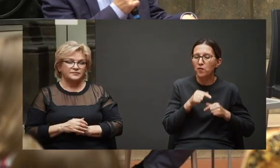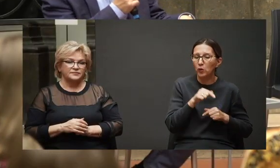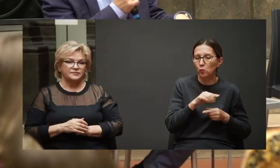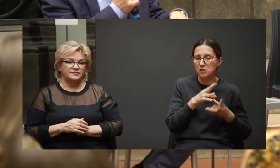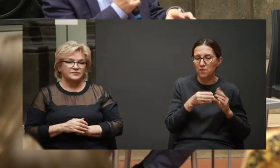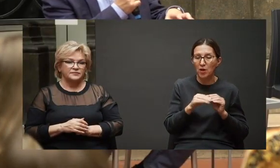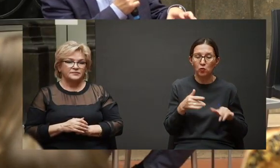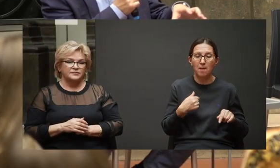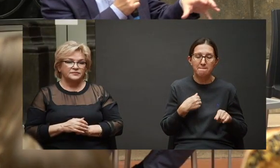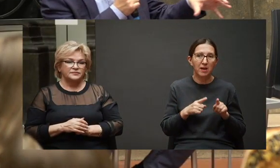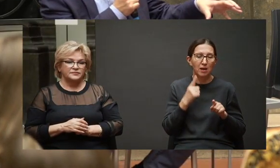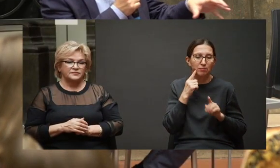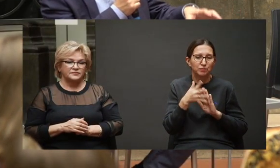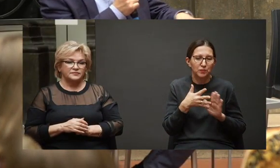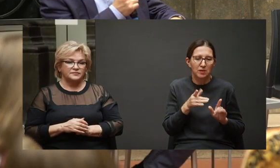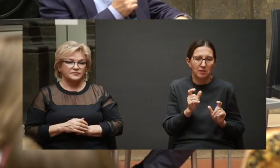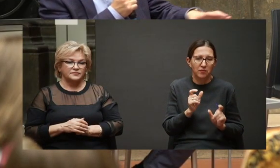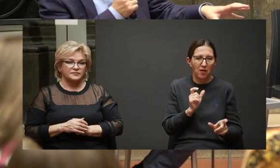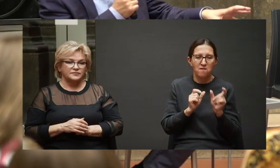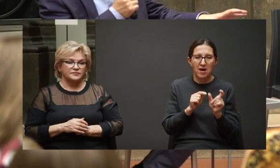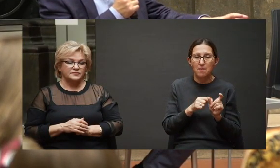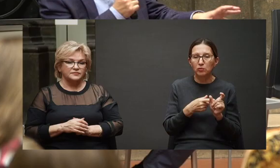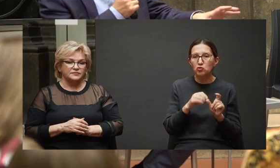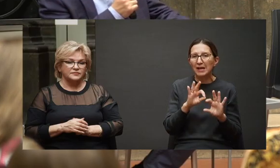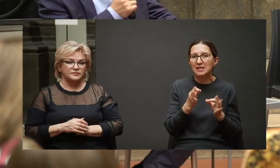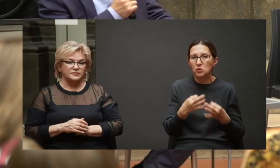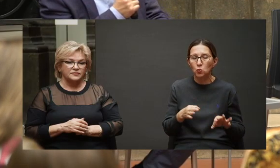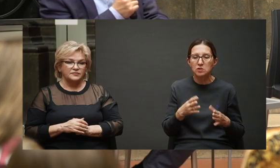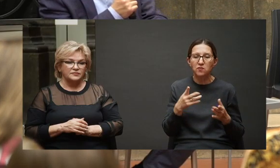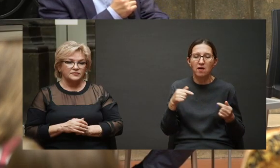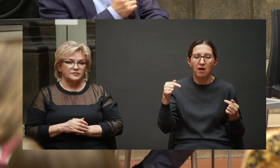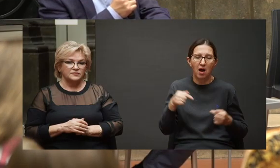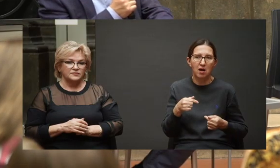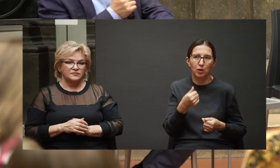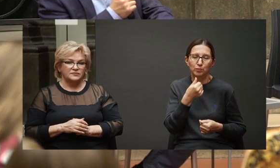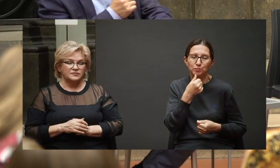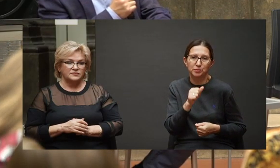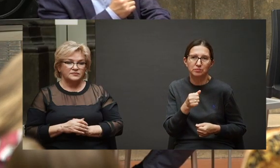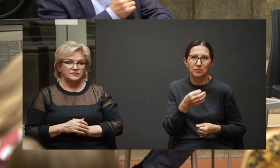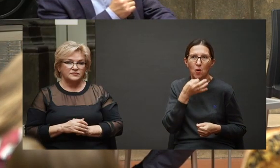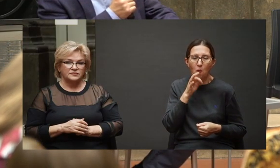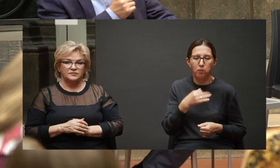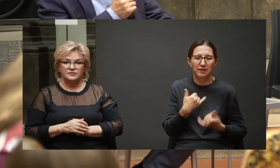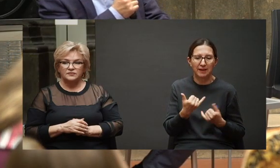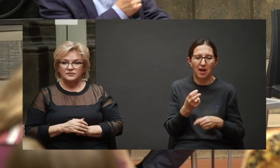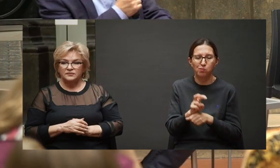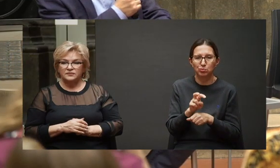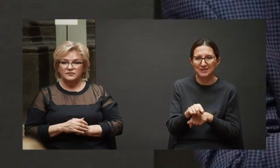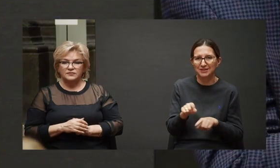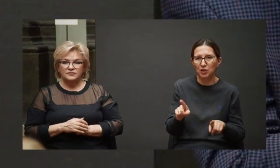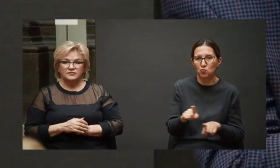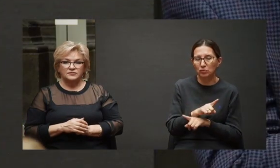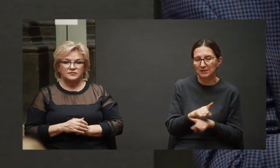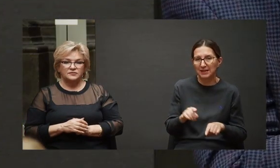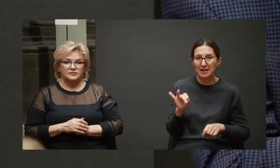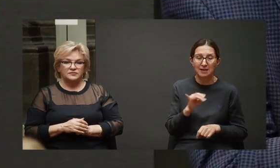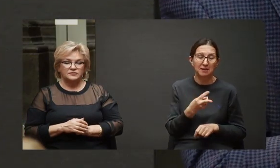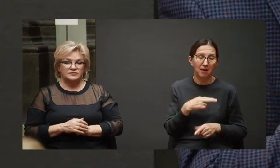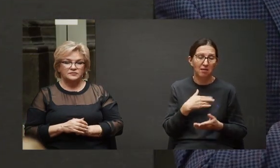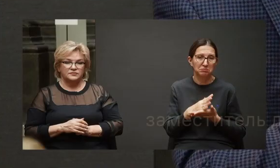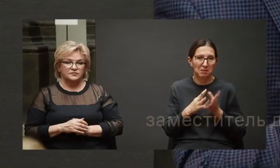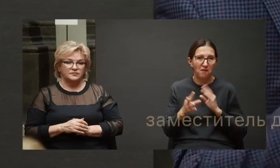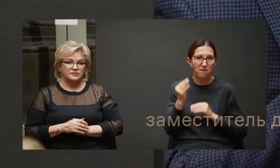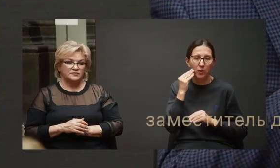сюжету, который мы нащупали. Да, это вот искусство как определенный опыт для посетителя музея, причем я имею в